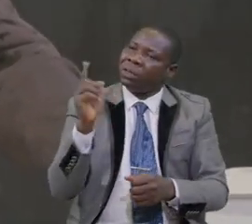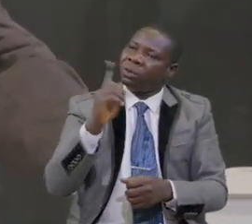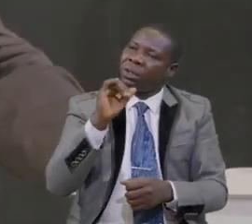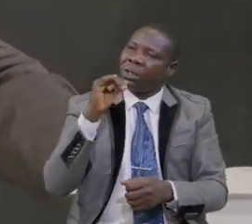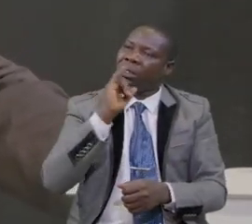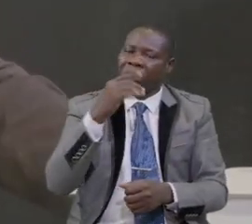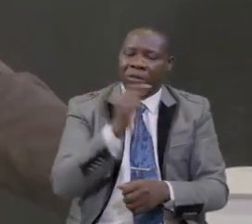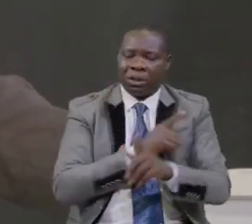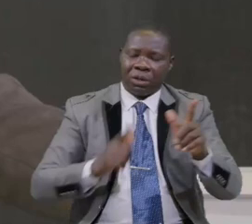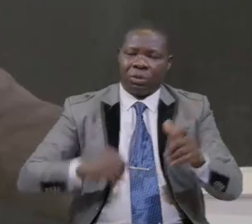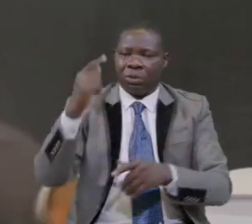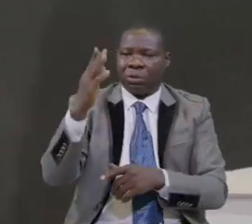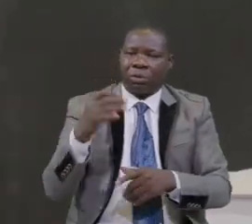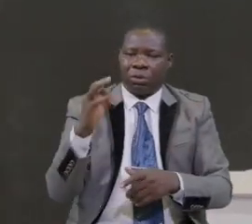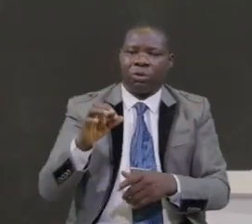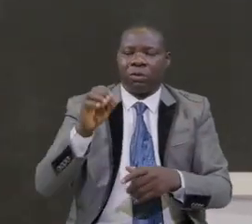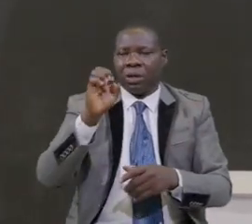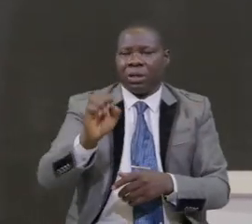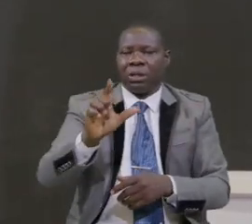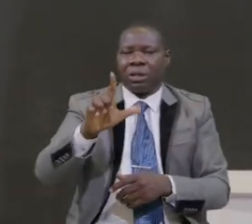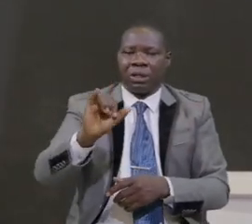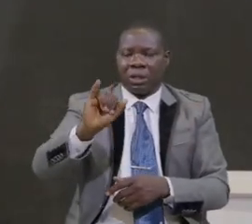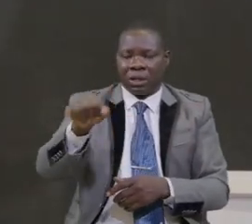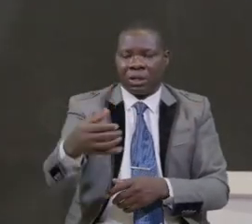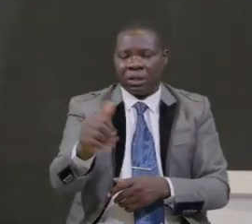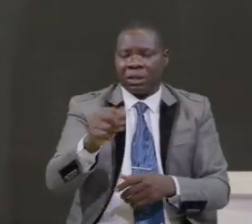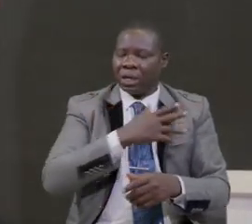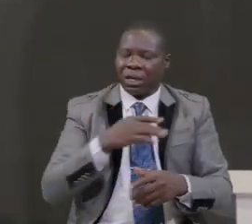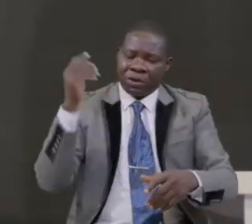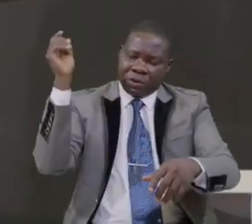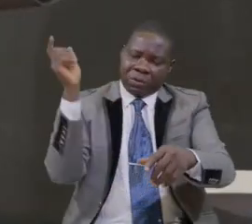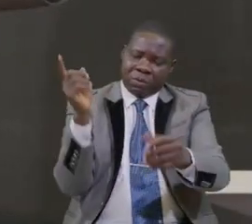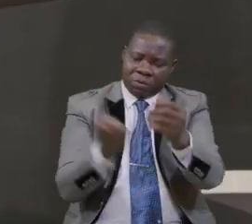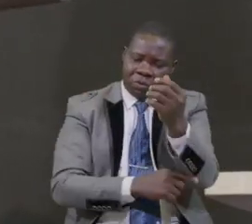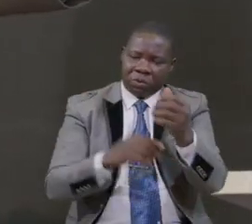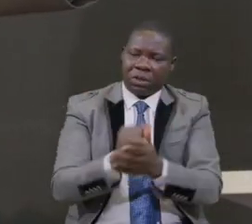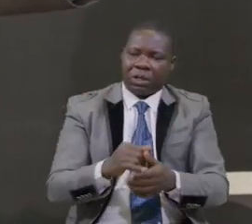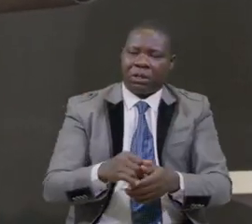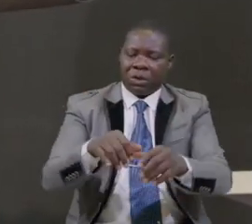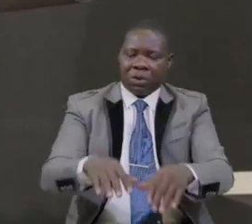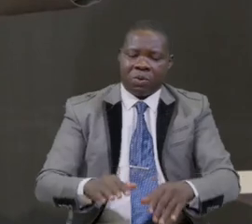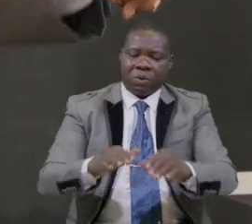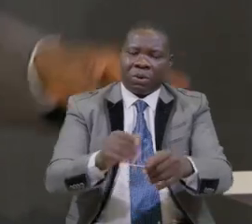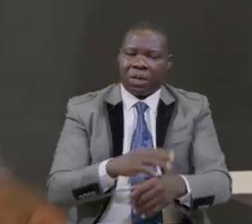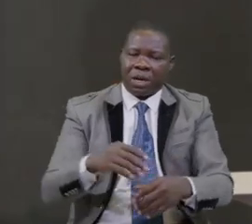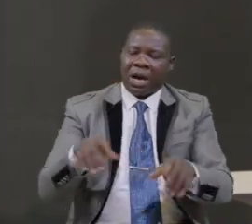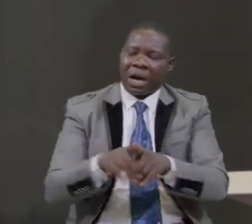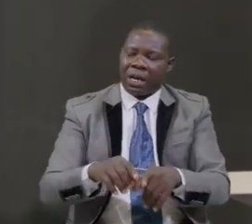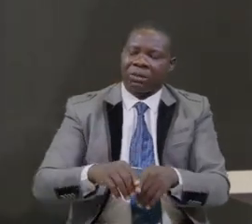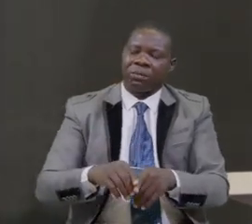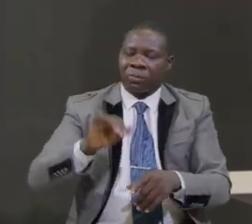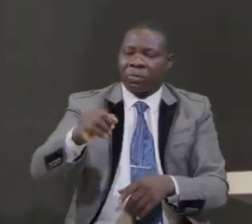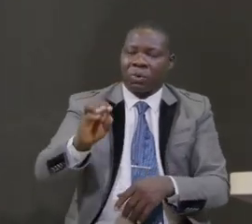d'Élie? Il a frappé les eaux du Jourdain. Comme le Jourdain avait obéi à son maître,